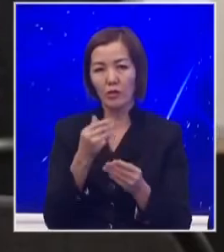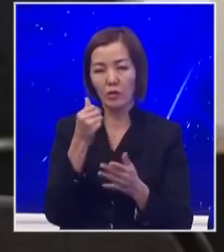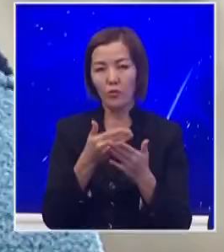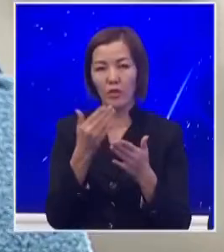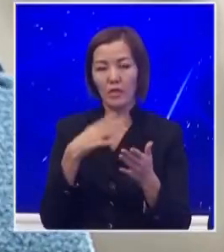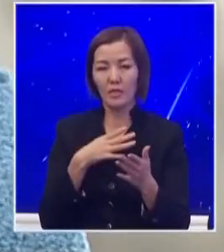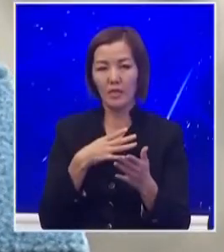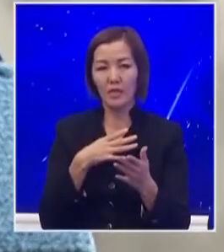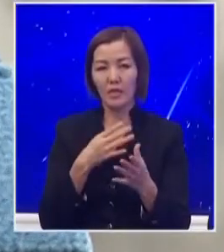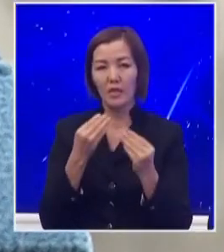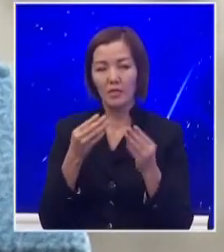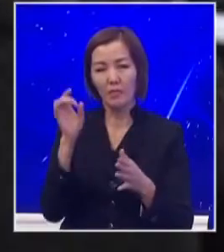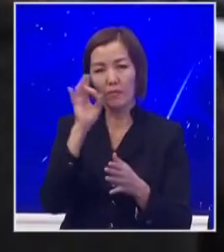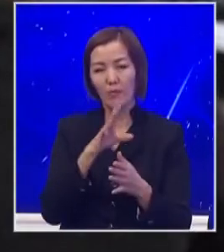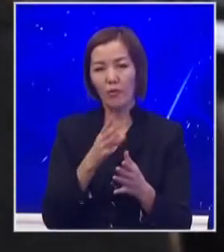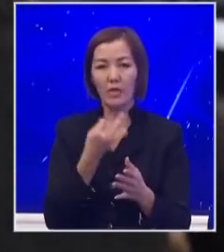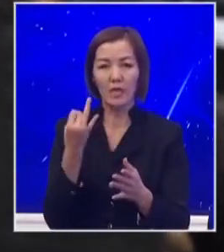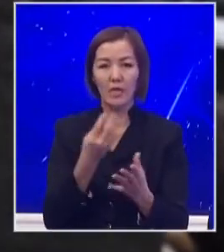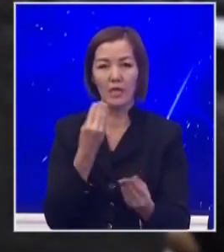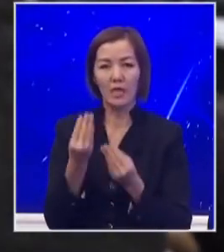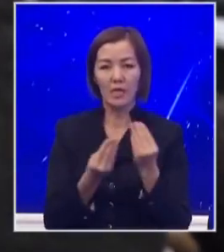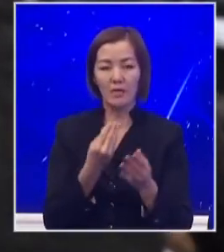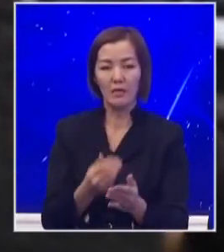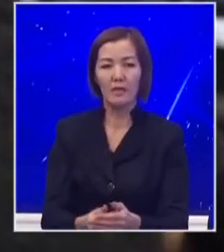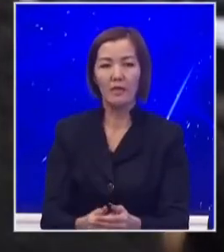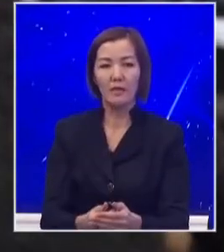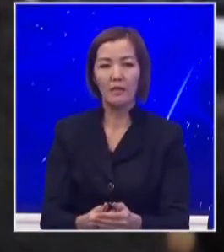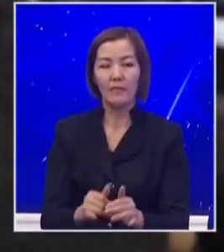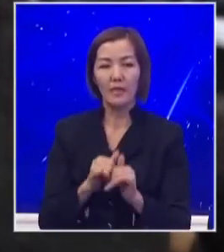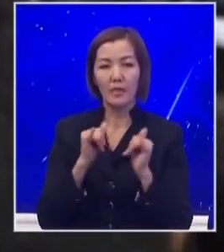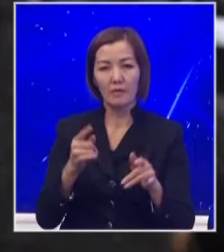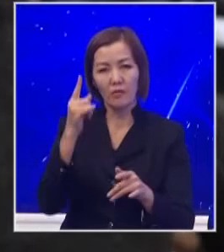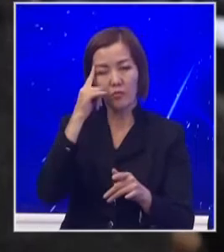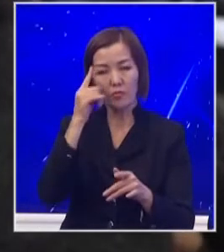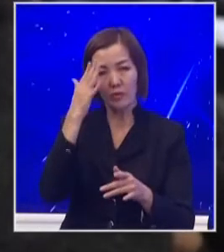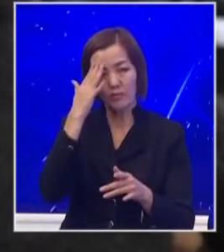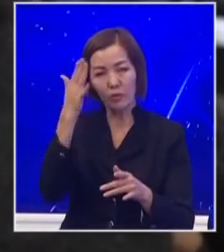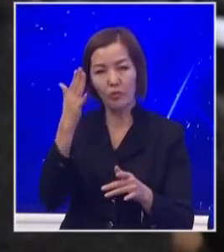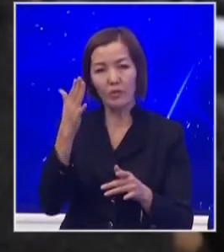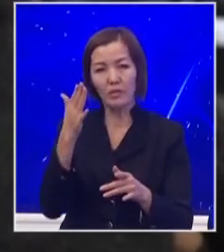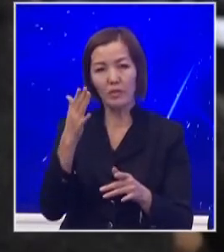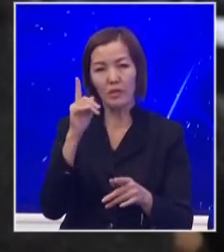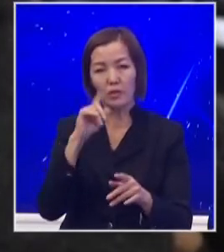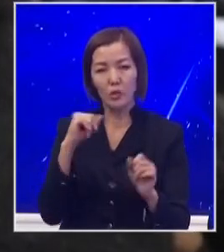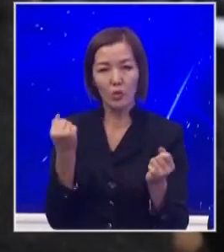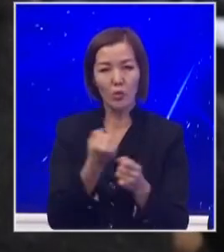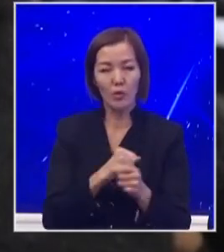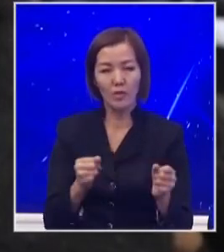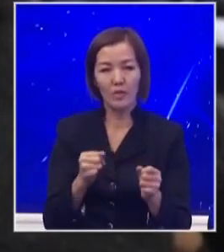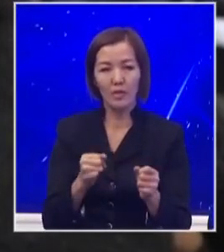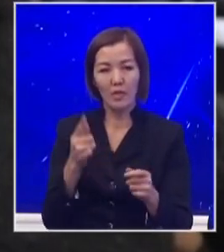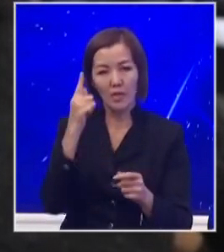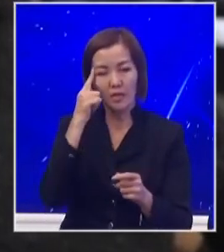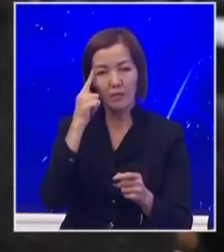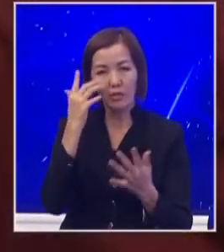Это одна из самых популярных и интересных национальных игр. Она развивает умственные способности, скорость и рациональность